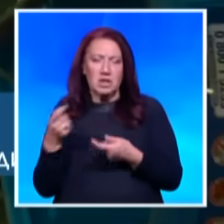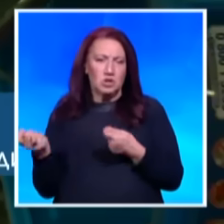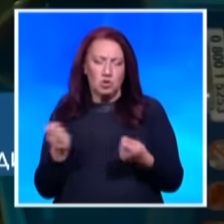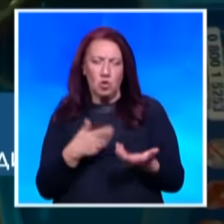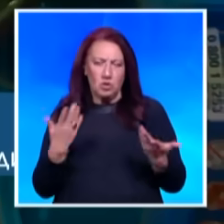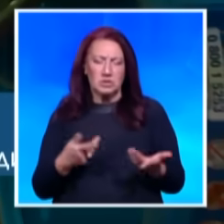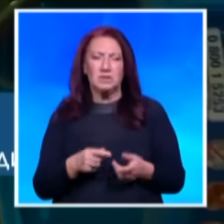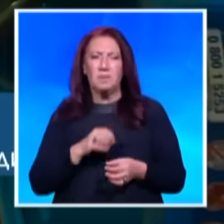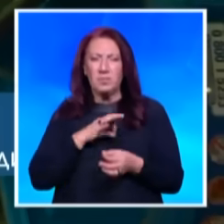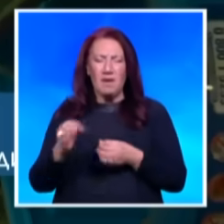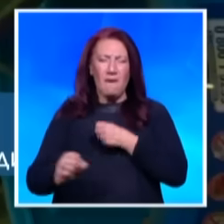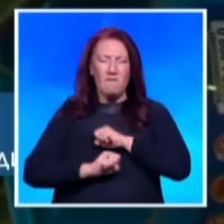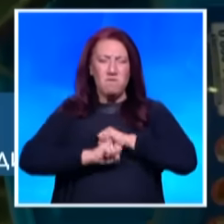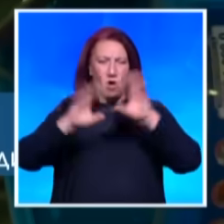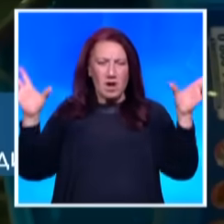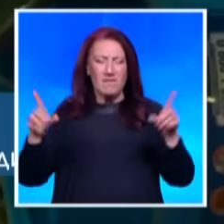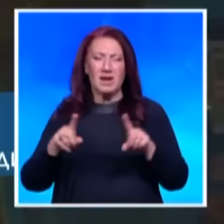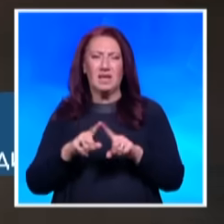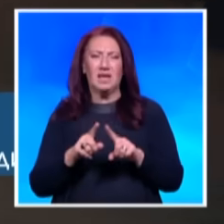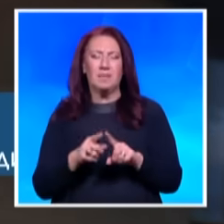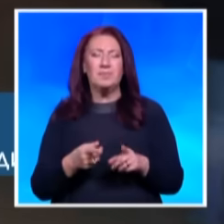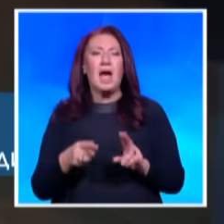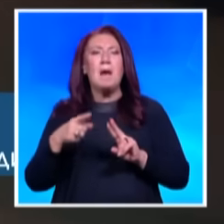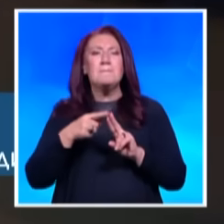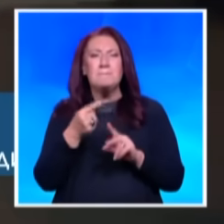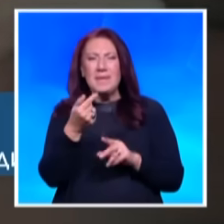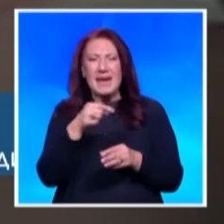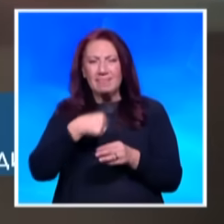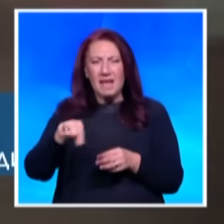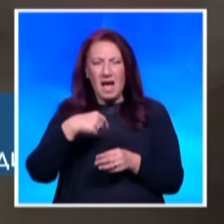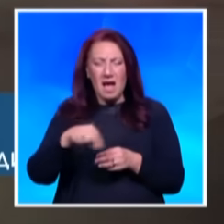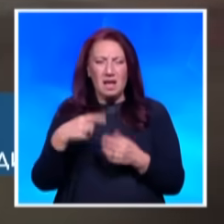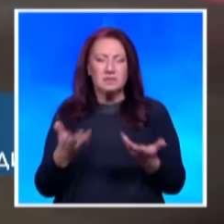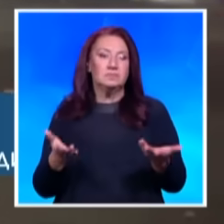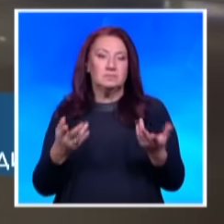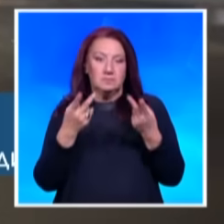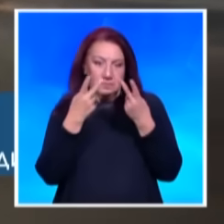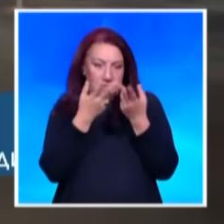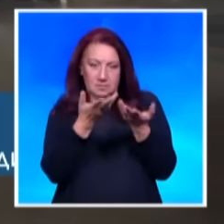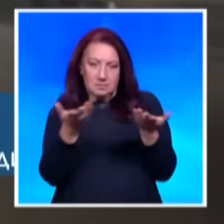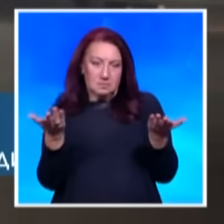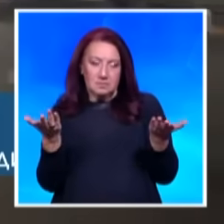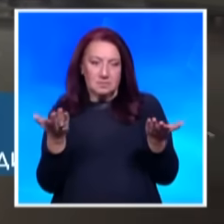предмети, фойерверки, пиратки. Нека отново да ви покажем и каква е ситуацията тук в момента. Вече е